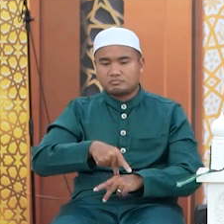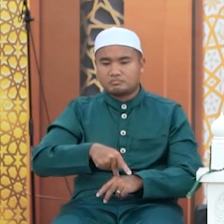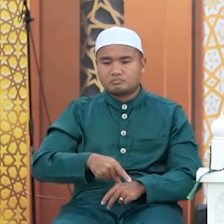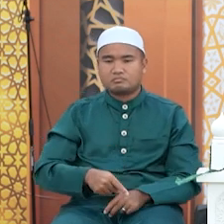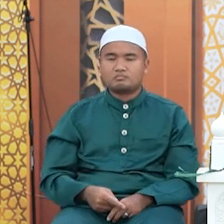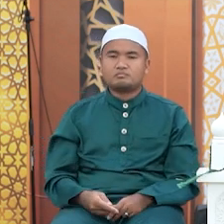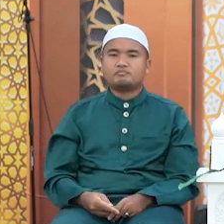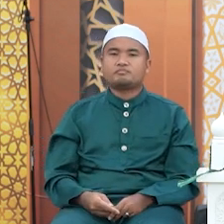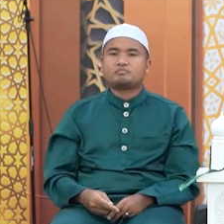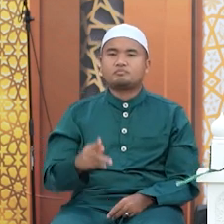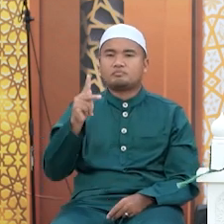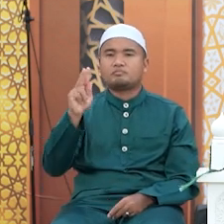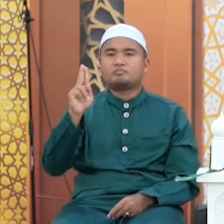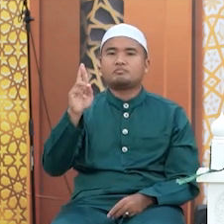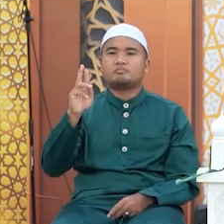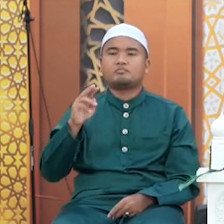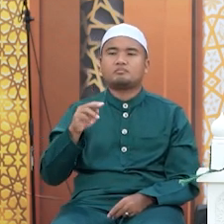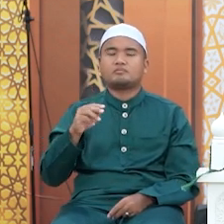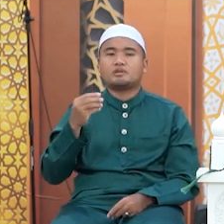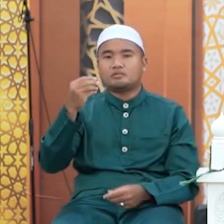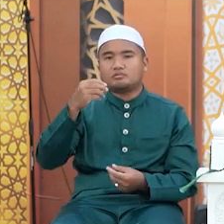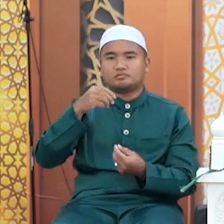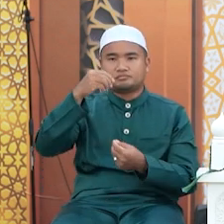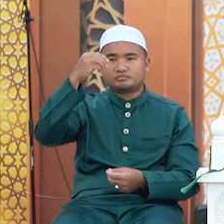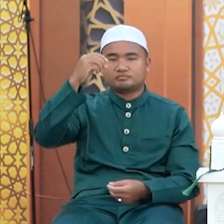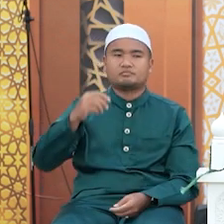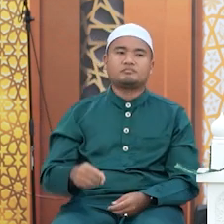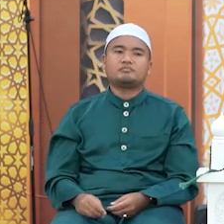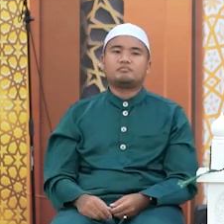Di situlah dikatakan malaikat datang